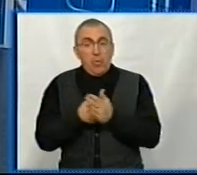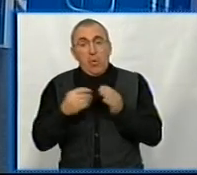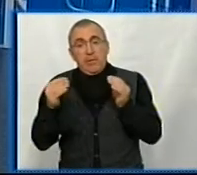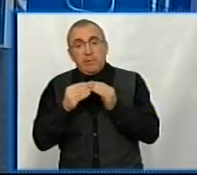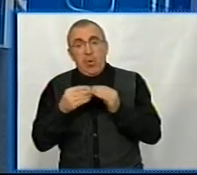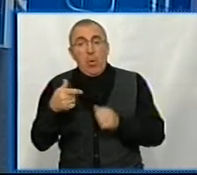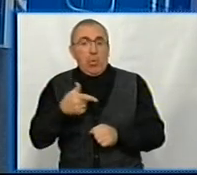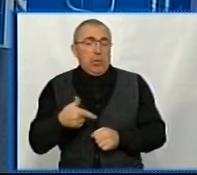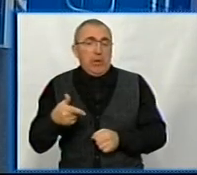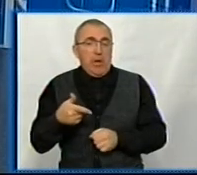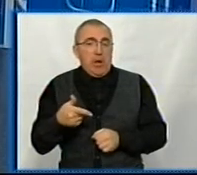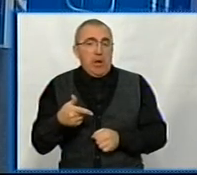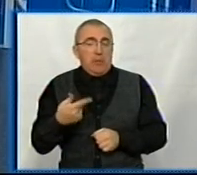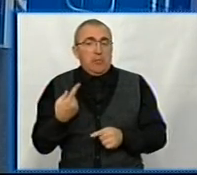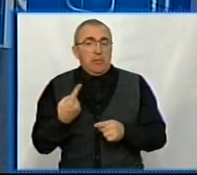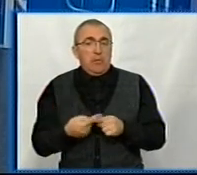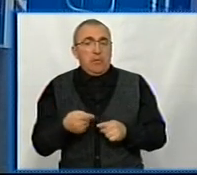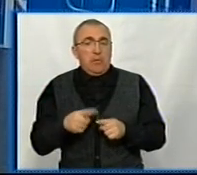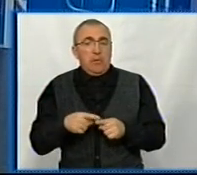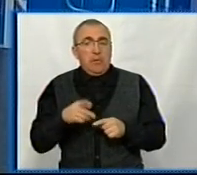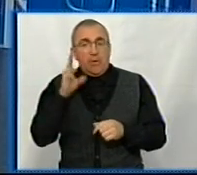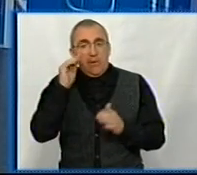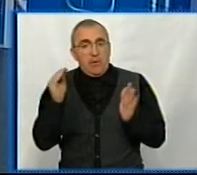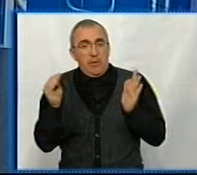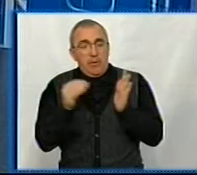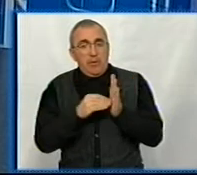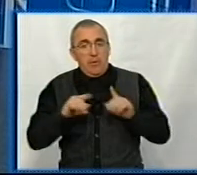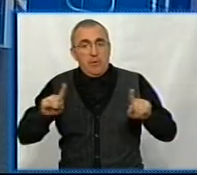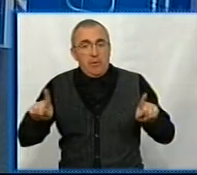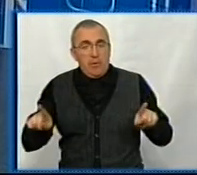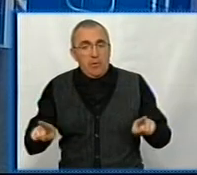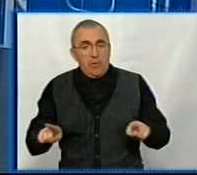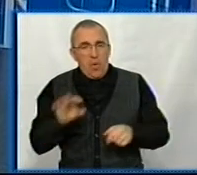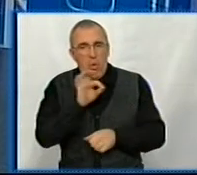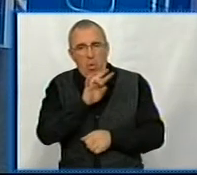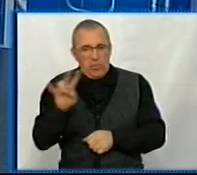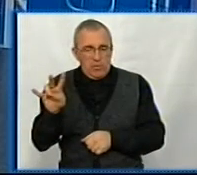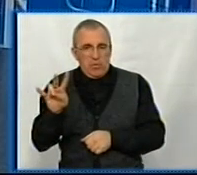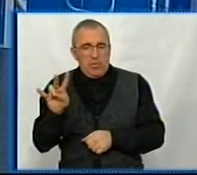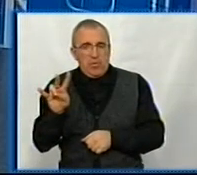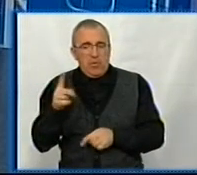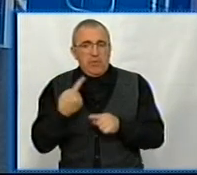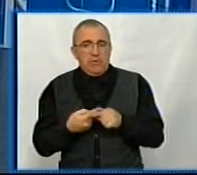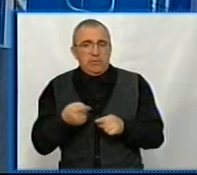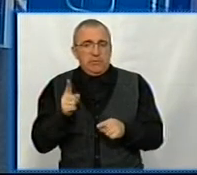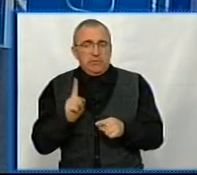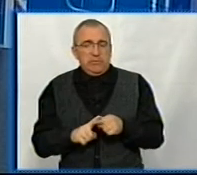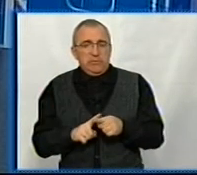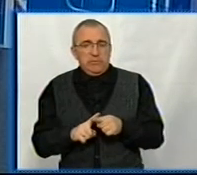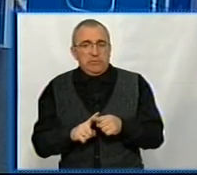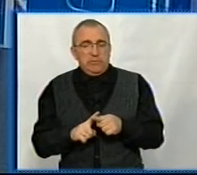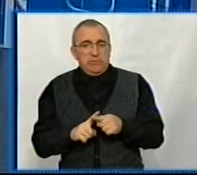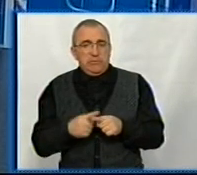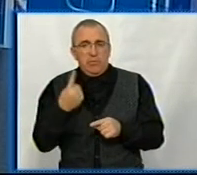грудня? Це дати визначені Організації Об'єднаних Націй. І це вже не